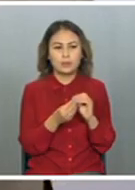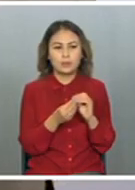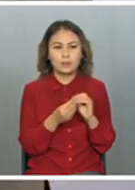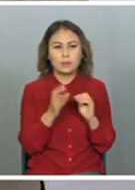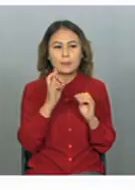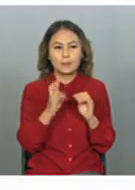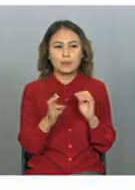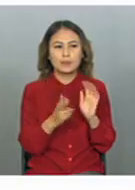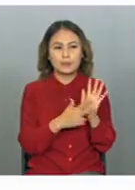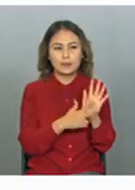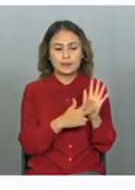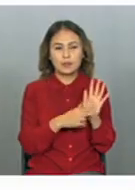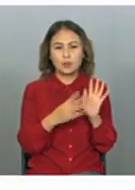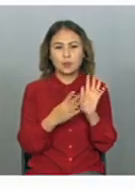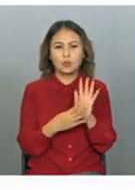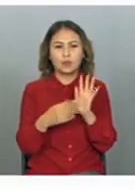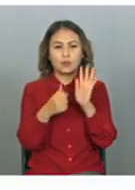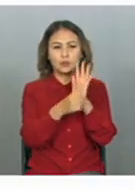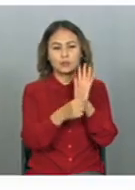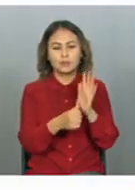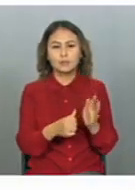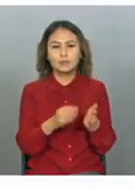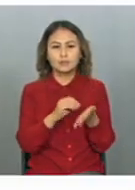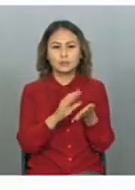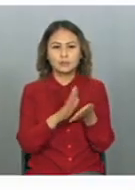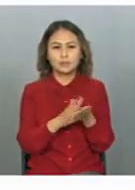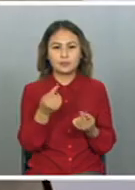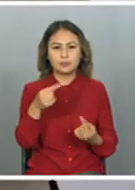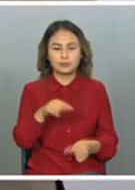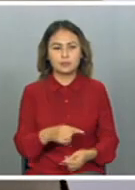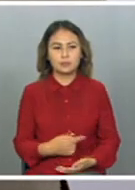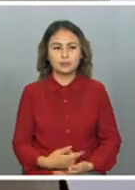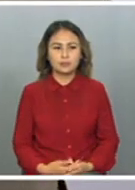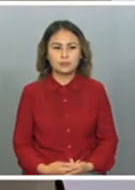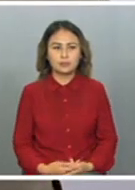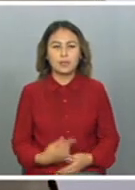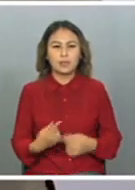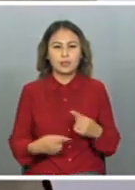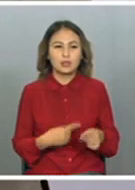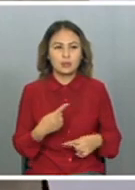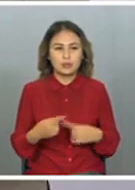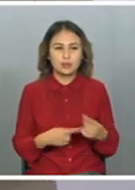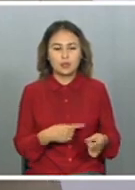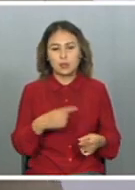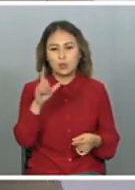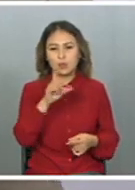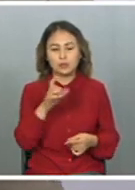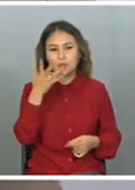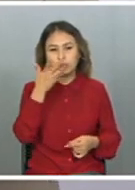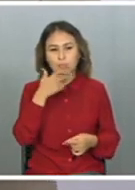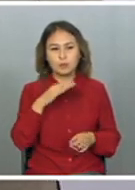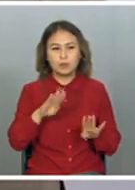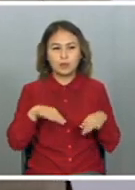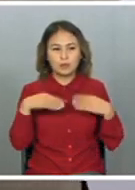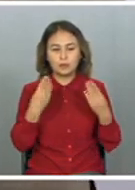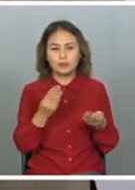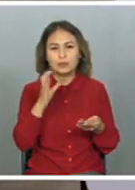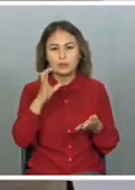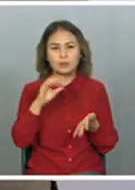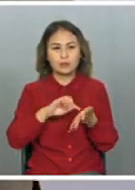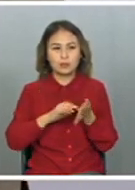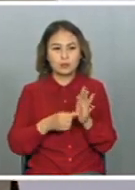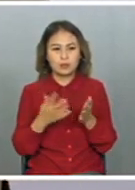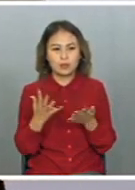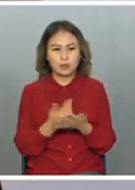нүктесі 8 бүтін 9'ын 6'ға сәйкес келеді. Келесі көк түспен берілген С нүктесін